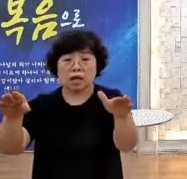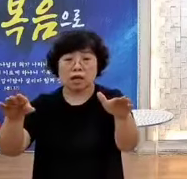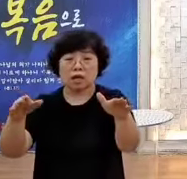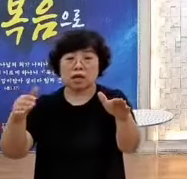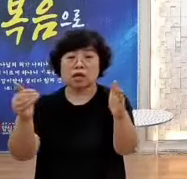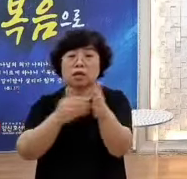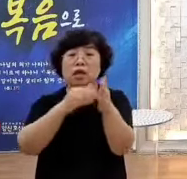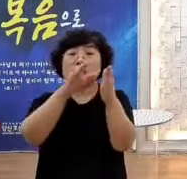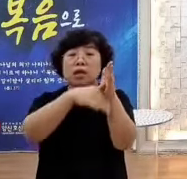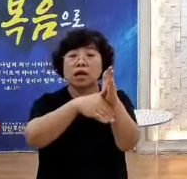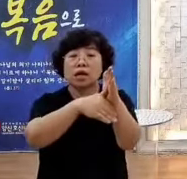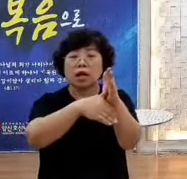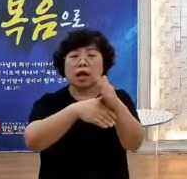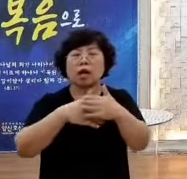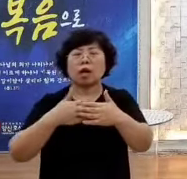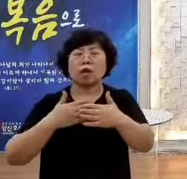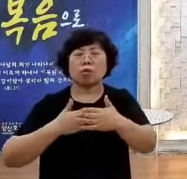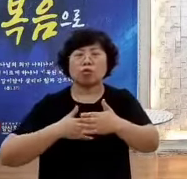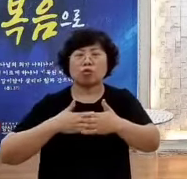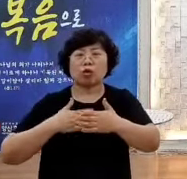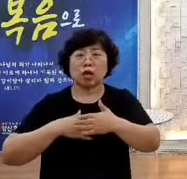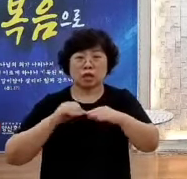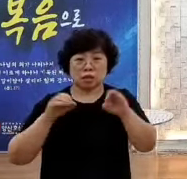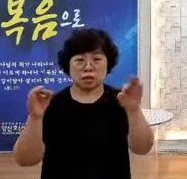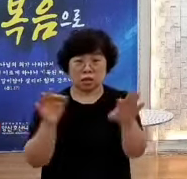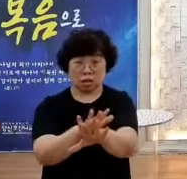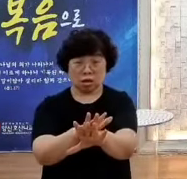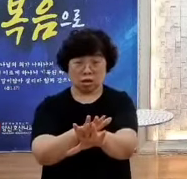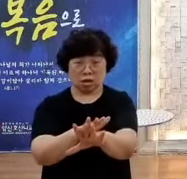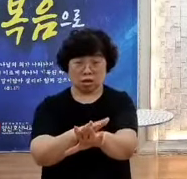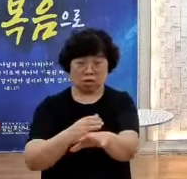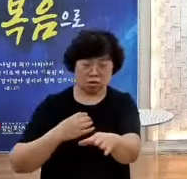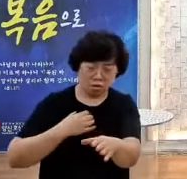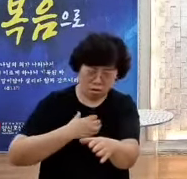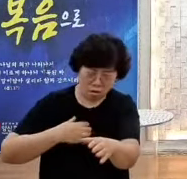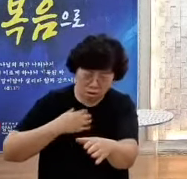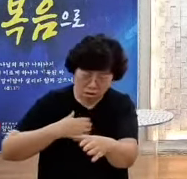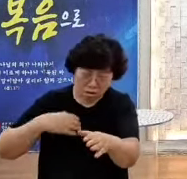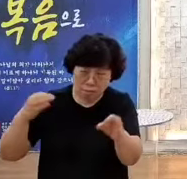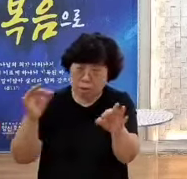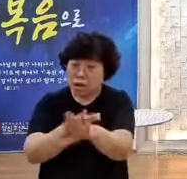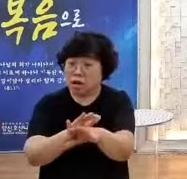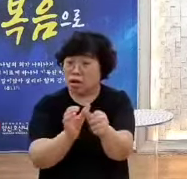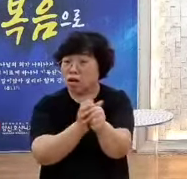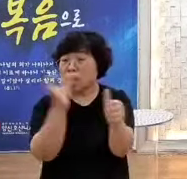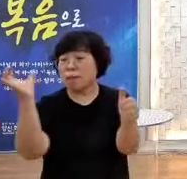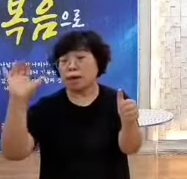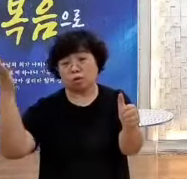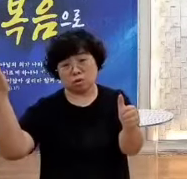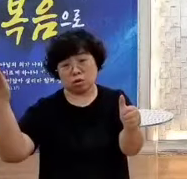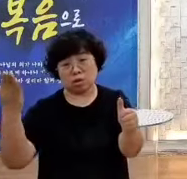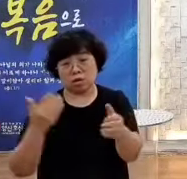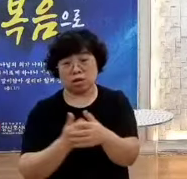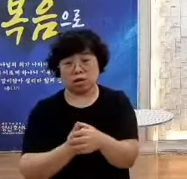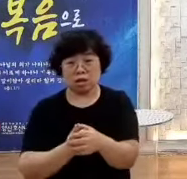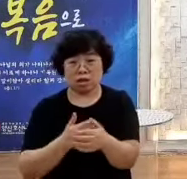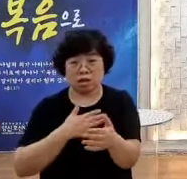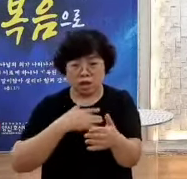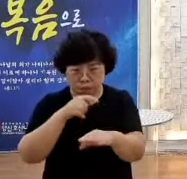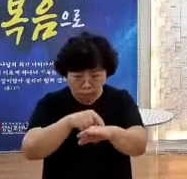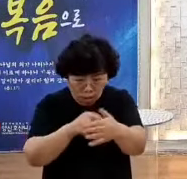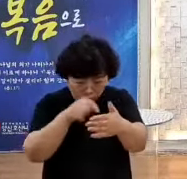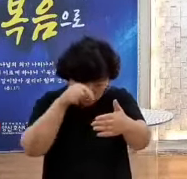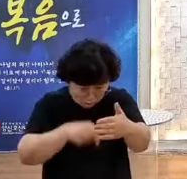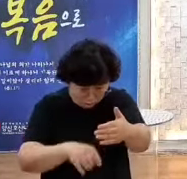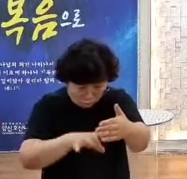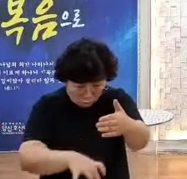때에 이 불안, 이 근심, 이 고통에서 해결될 수 있지. 내 마음 깊은